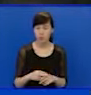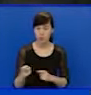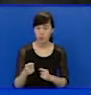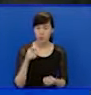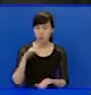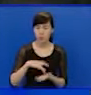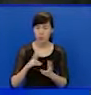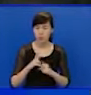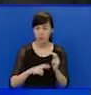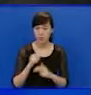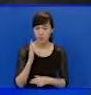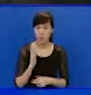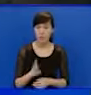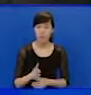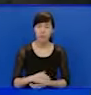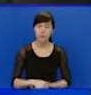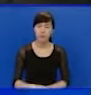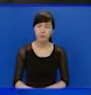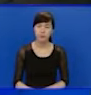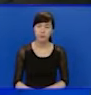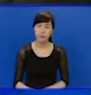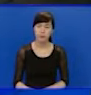іскерлікте салып жатырмыз.